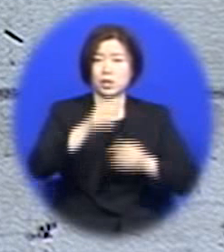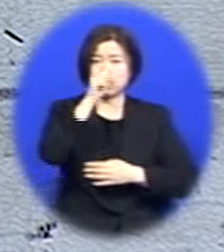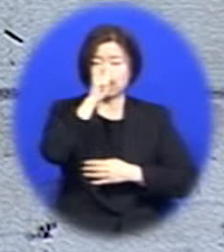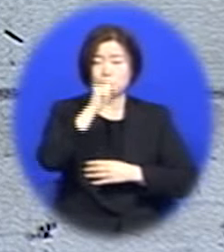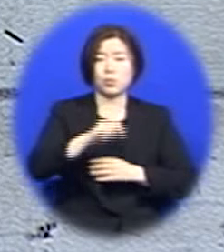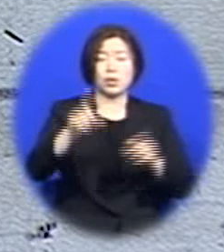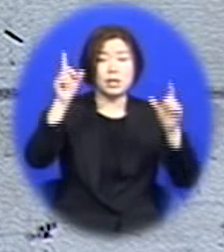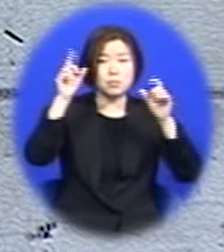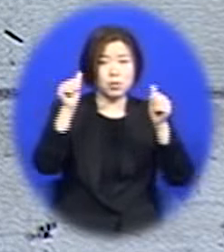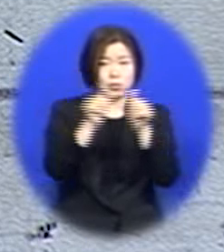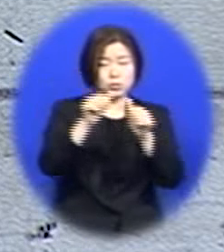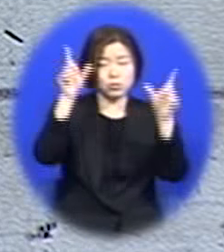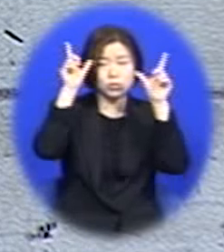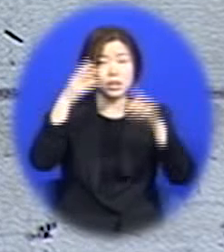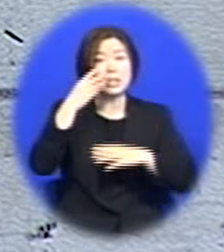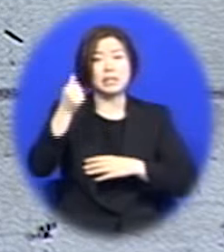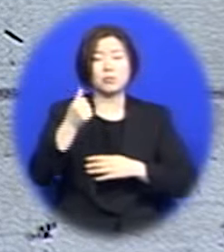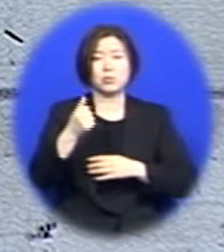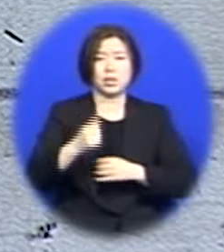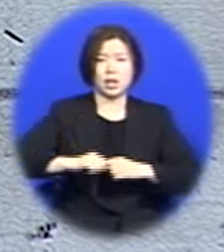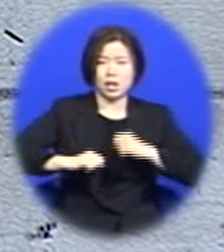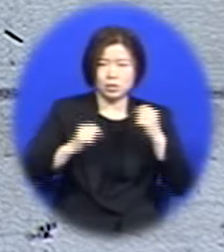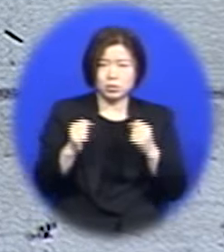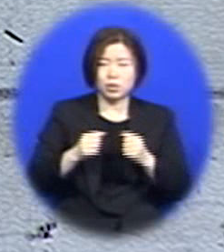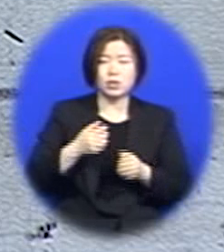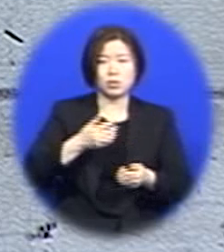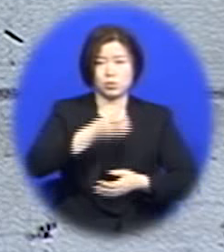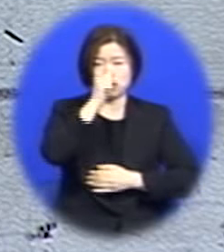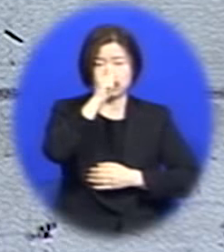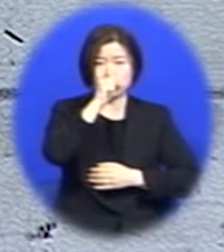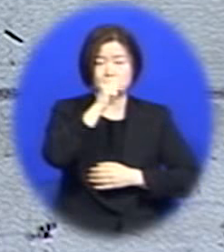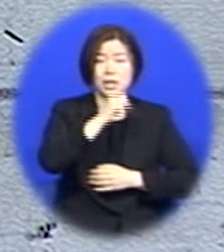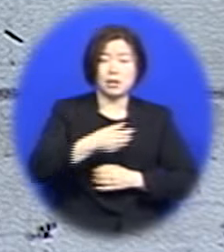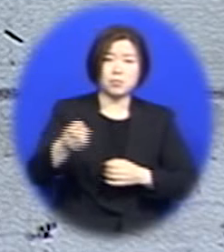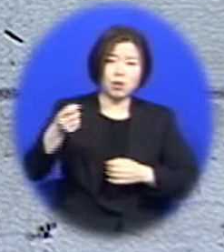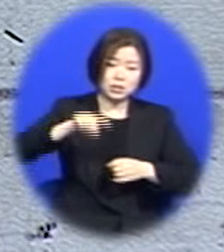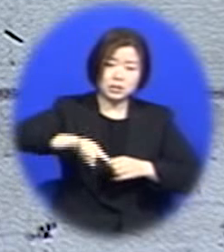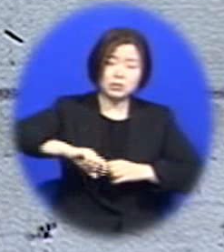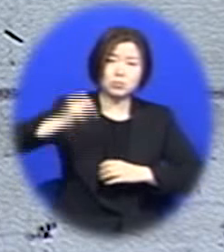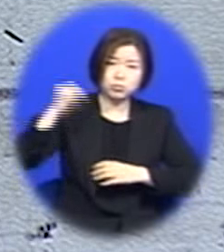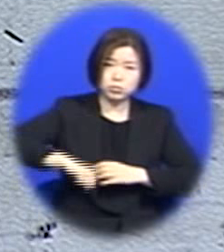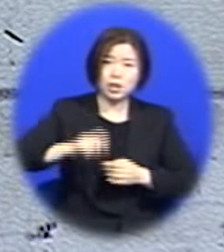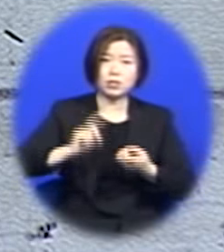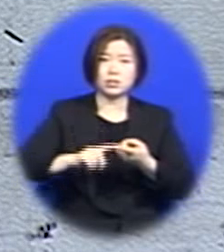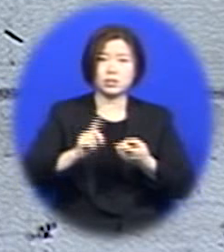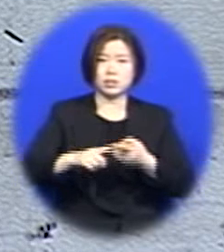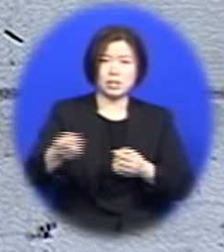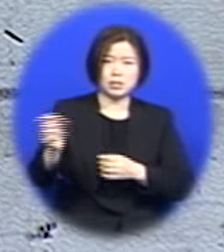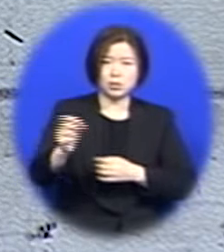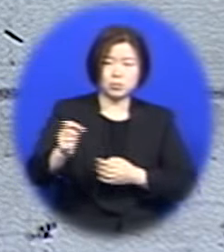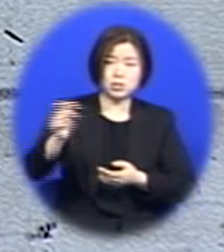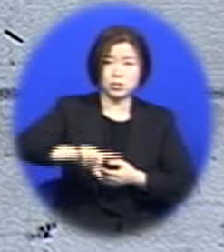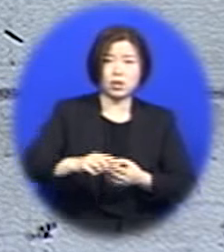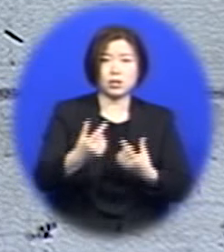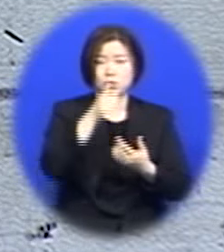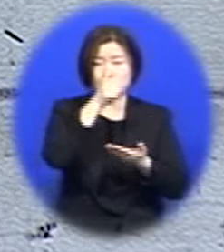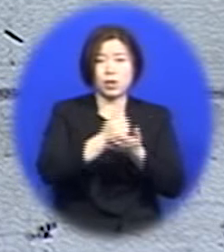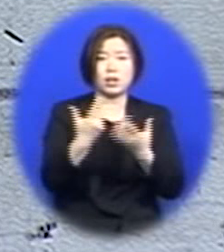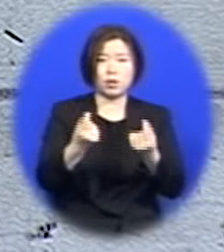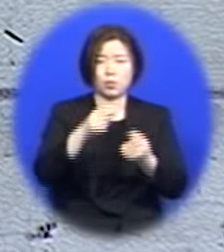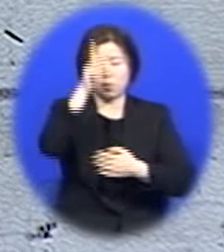기름보다 나으니 이는 거역하는 것은 점치는 죄와 같고 완고한 것은 사신우상에게 절하는